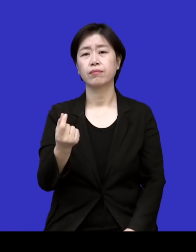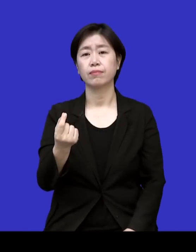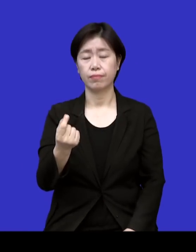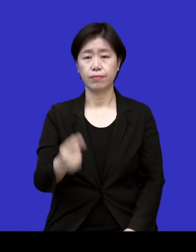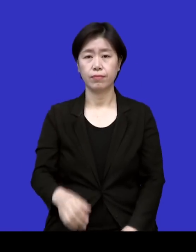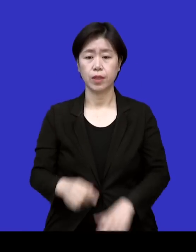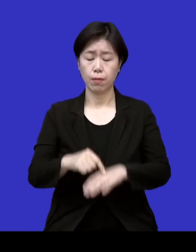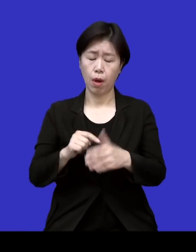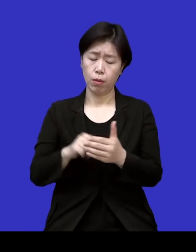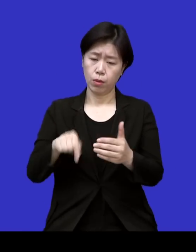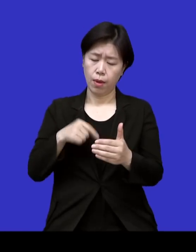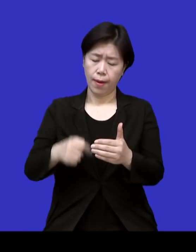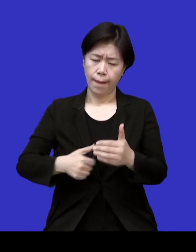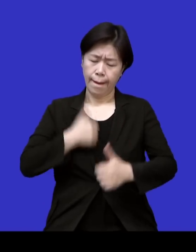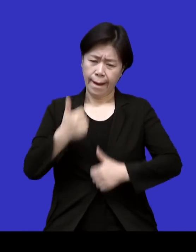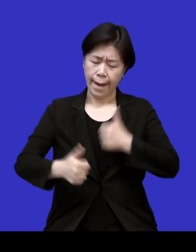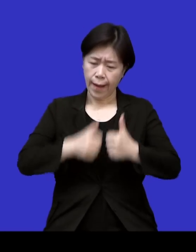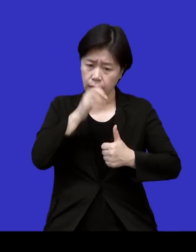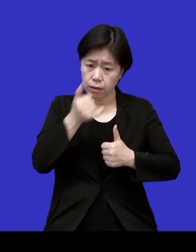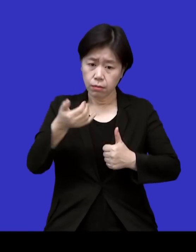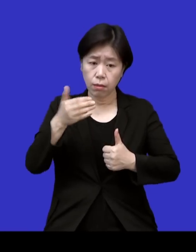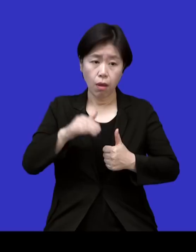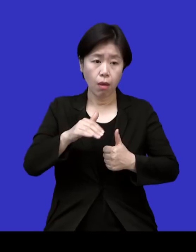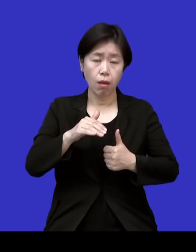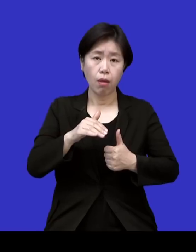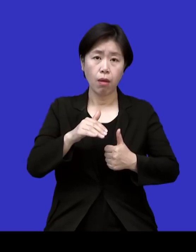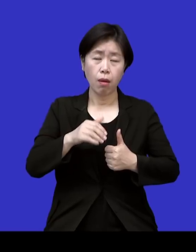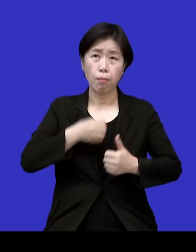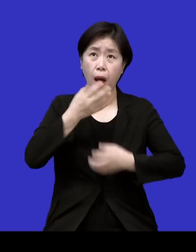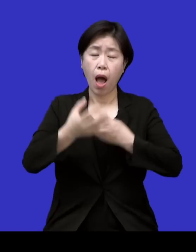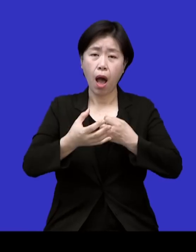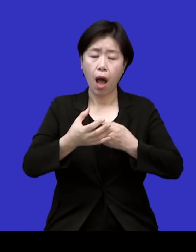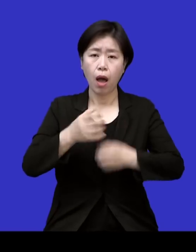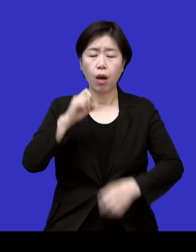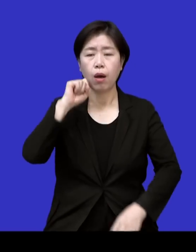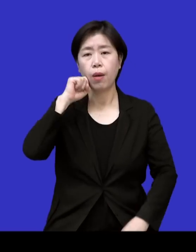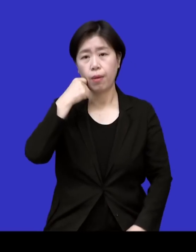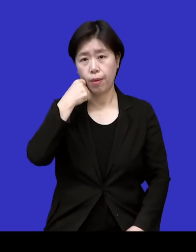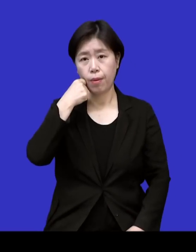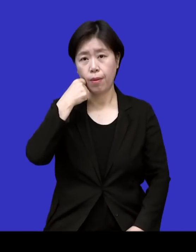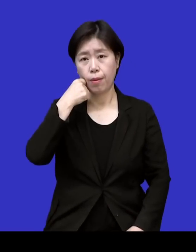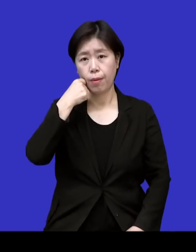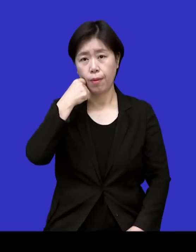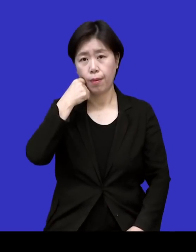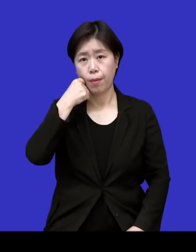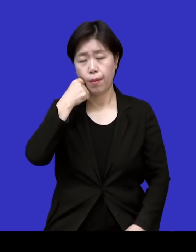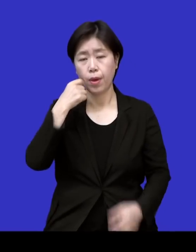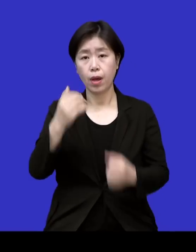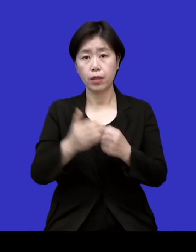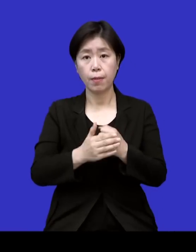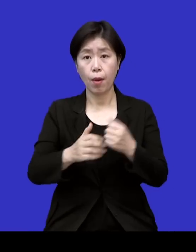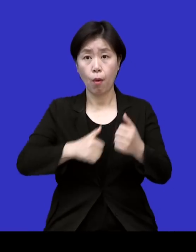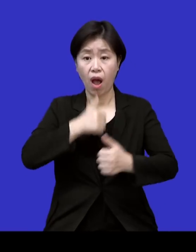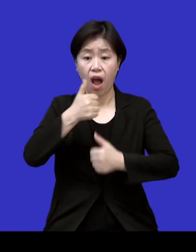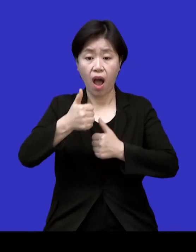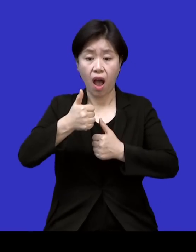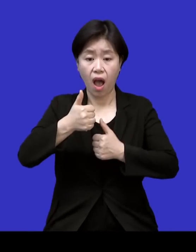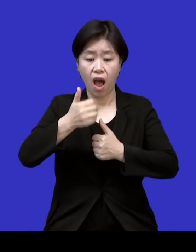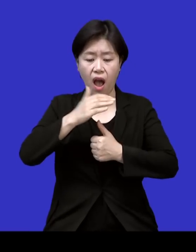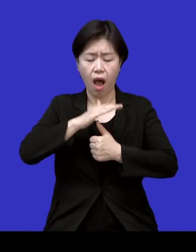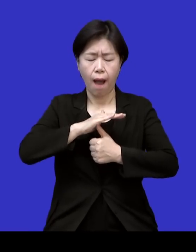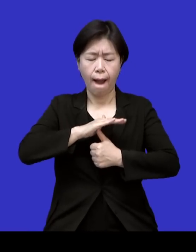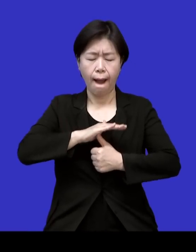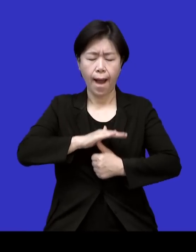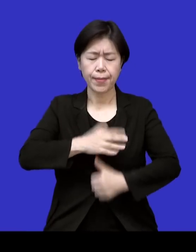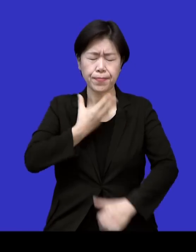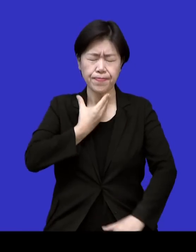막 화가 나는데 어떤 화를 낼 수가 없잖아요. 네. 그러니까 이제 이게 속으로 이렇게 삭히는 거예요. 예. 그럼 이게 침을